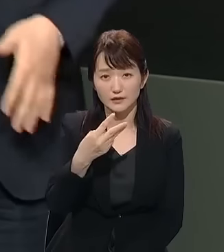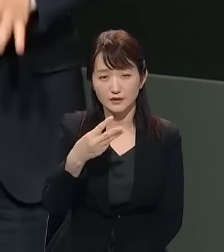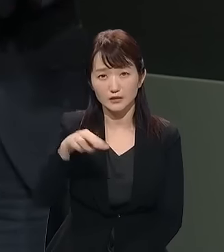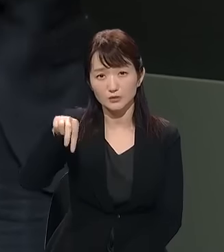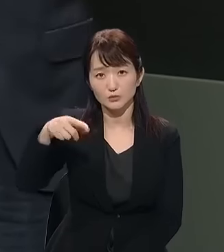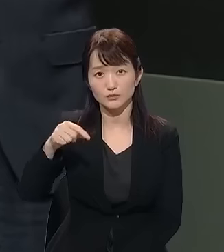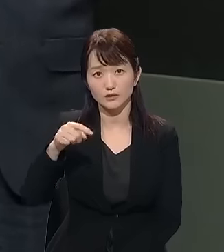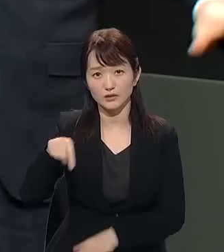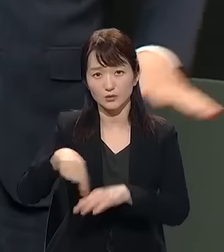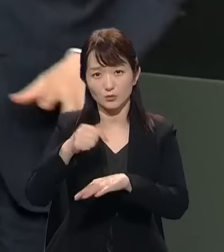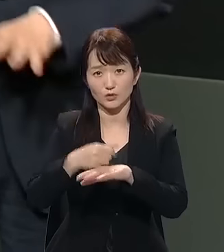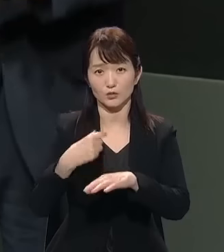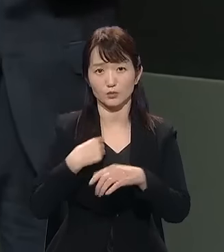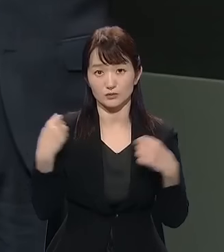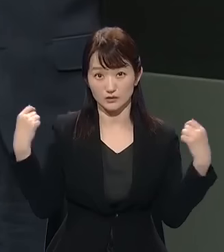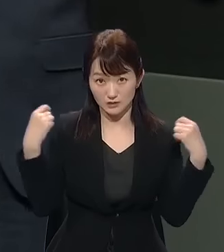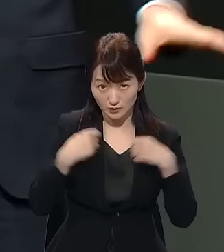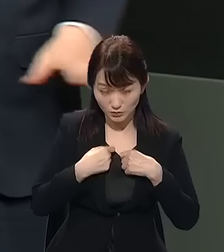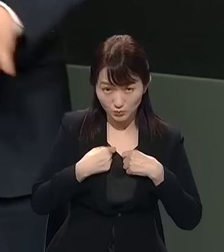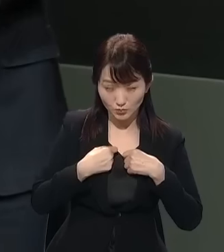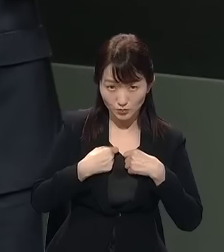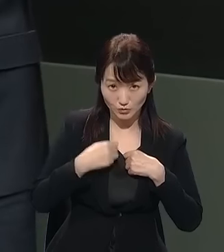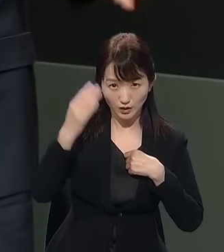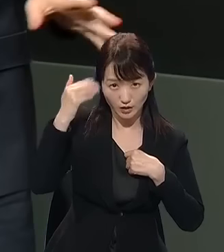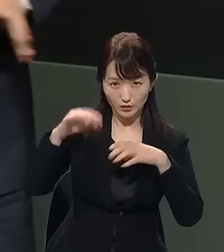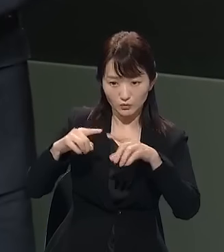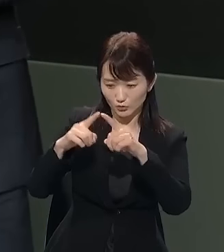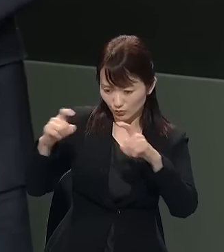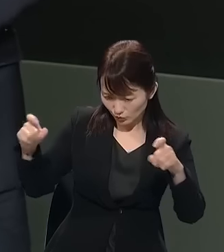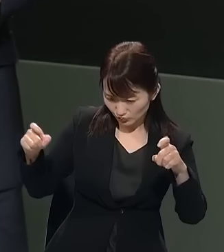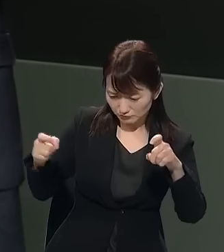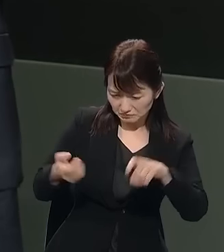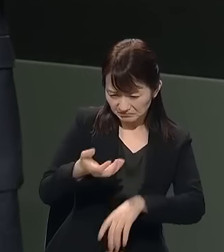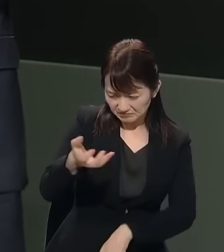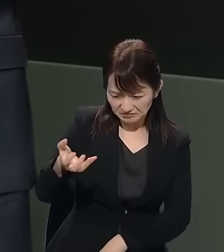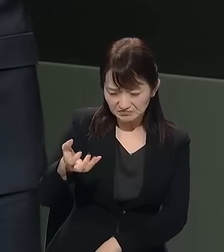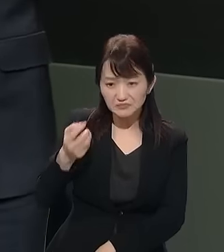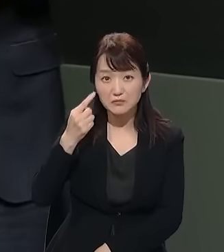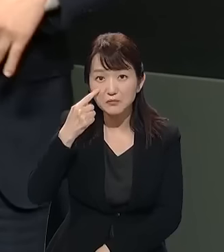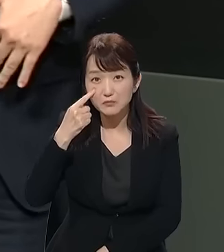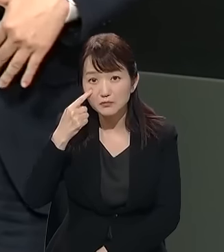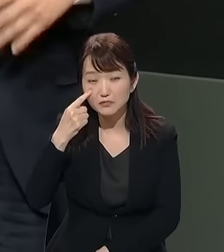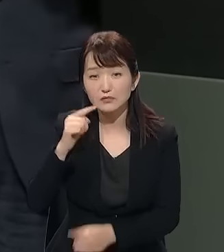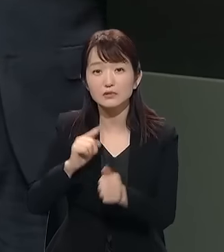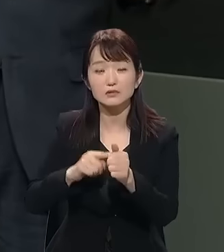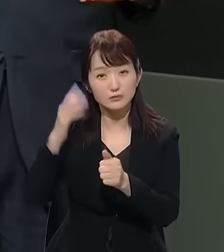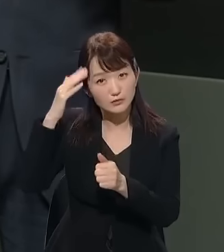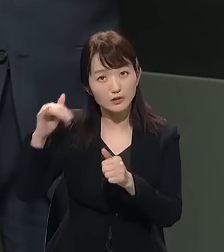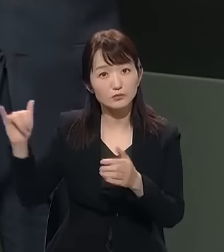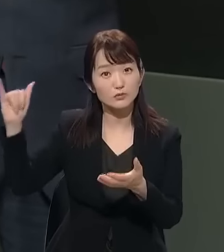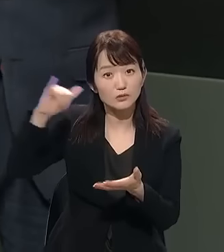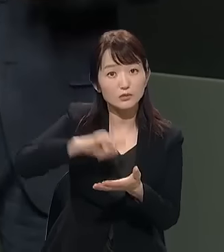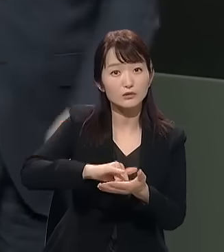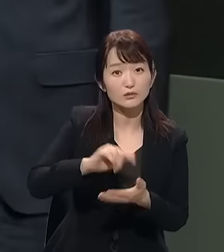옷을 입고 한국의 뭐 어 경복궁 이런 데를 돌아다녀 보겠다 뭐 등등 자 그런데이 양반 한국에 왔답니다